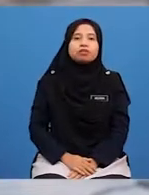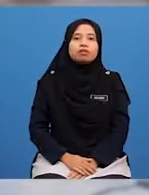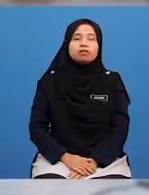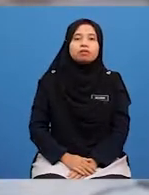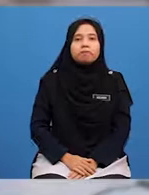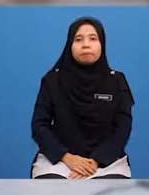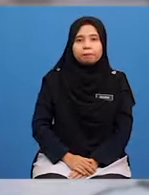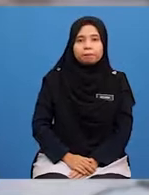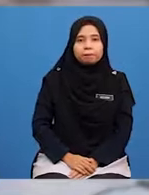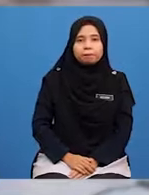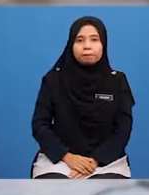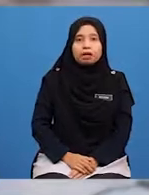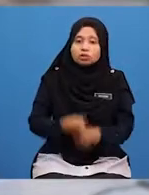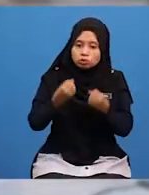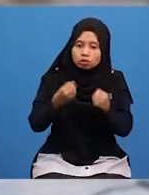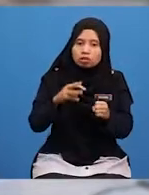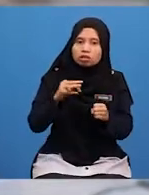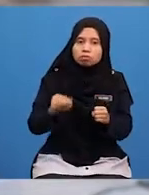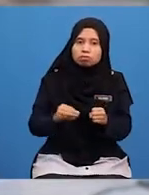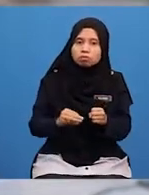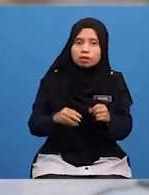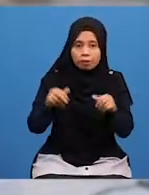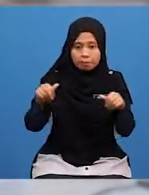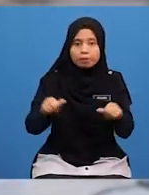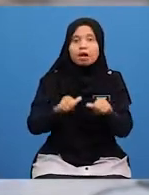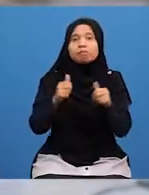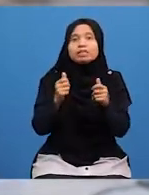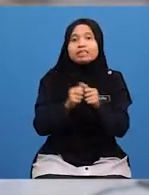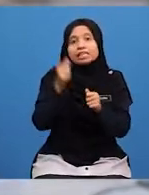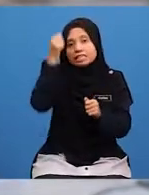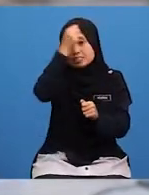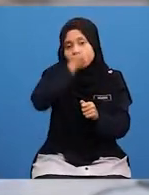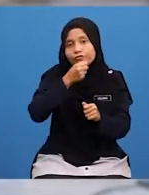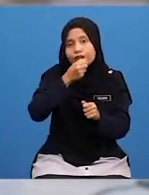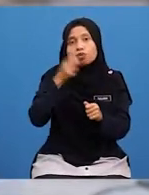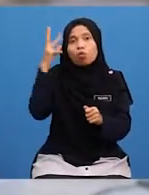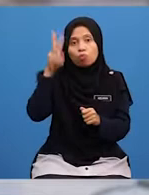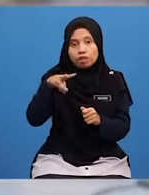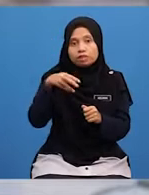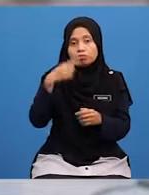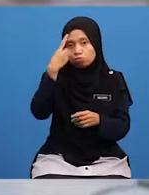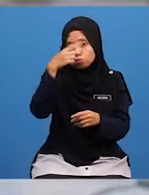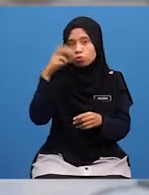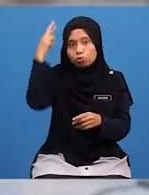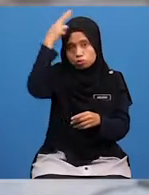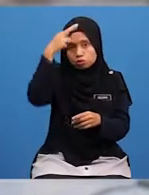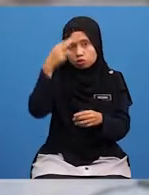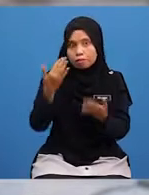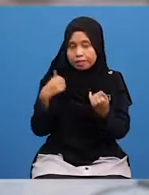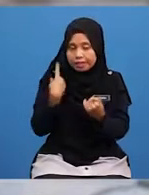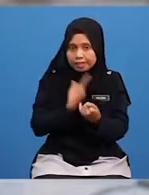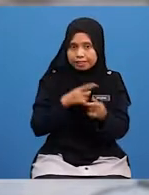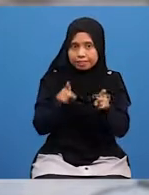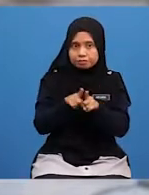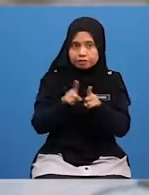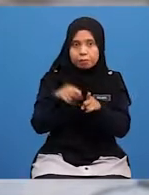dikasihi sekalian, sudahkah murid-murid beramal dengan sifat wajib bagi Rasul ini? Marilah murid-murid kita